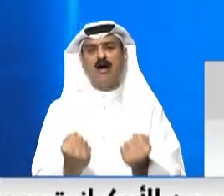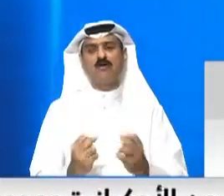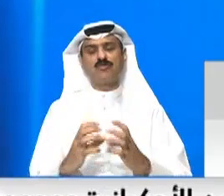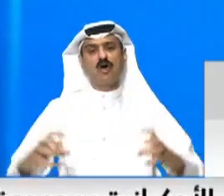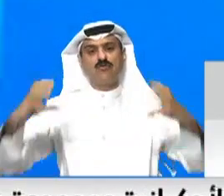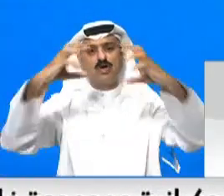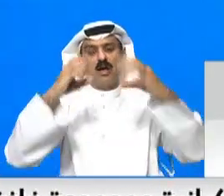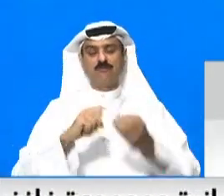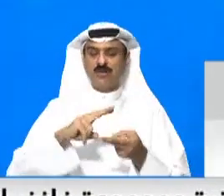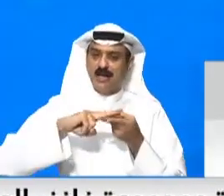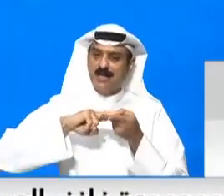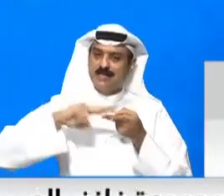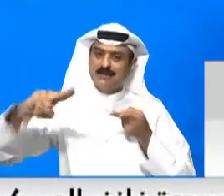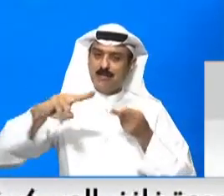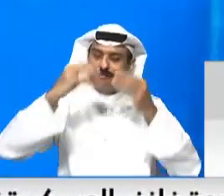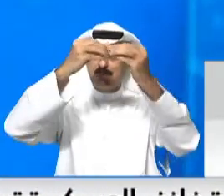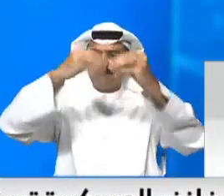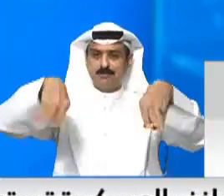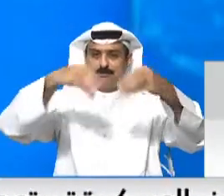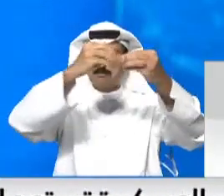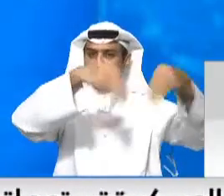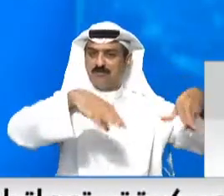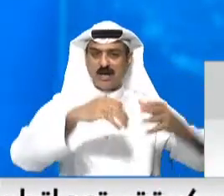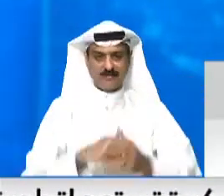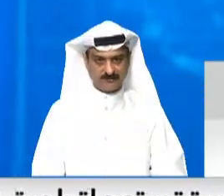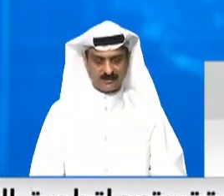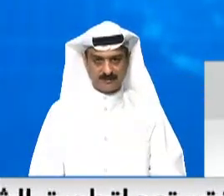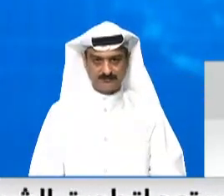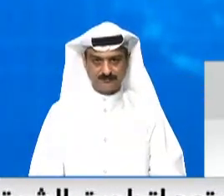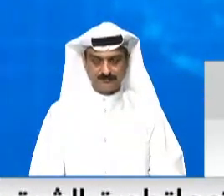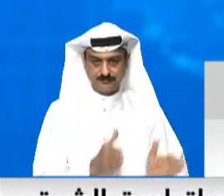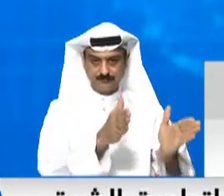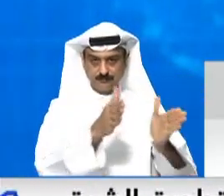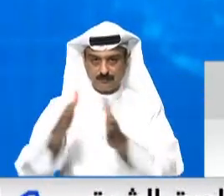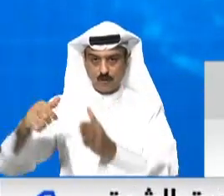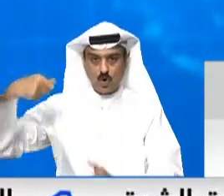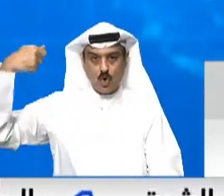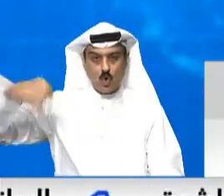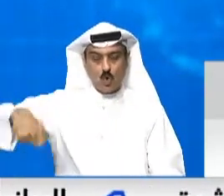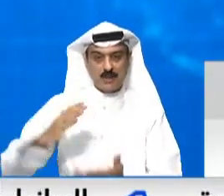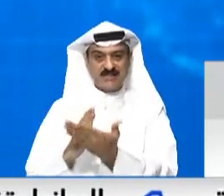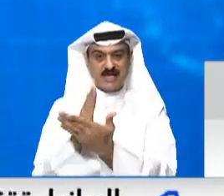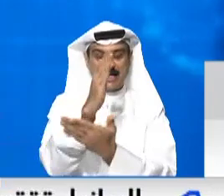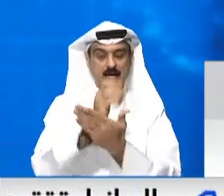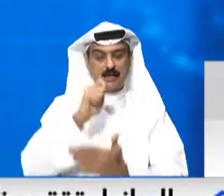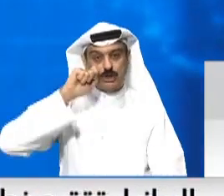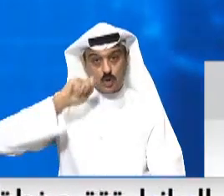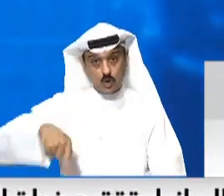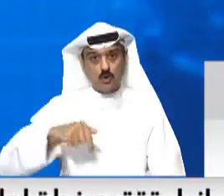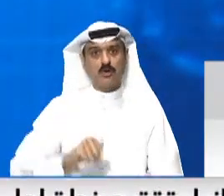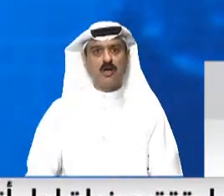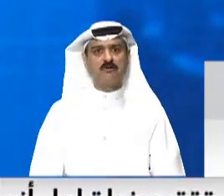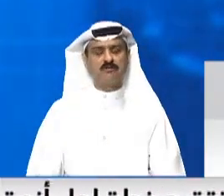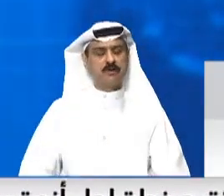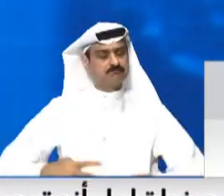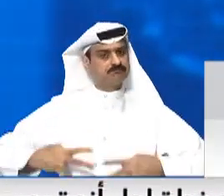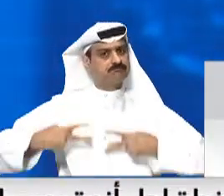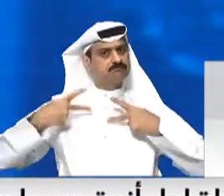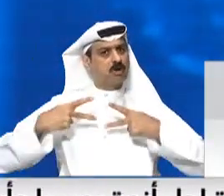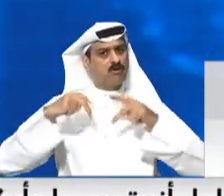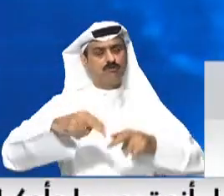حل سلمي للأزمة. ومن جانبه أعرب وزير الخارجية الأوكراني عن تقديره لموقف دولة